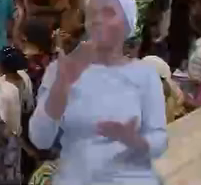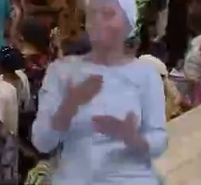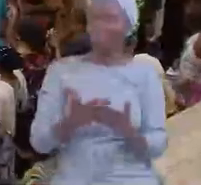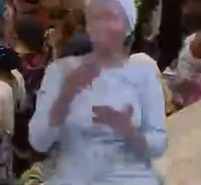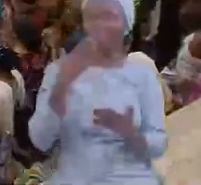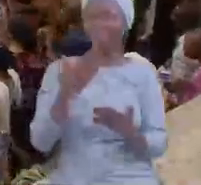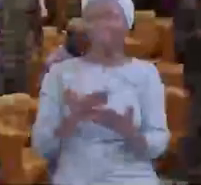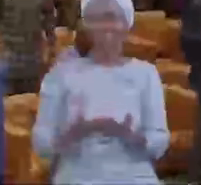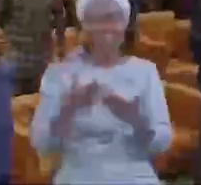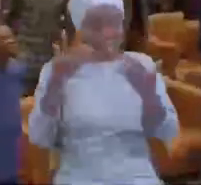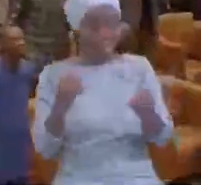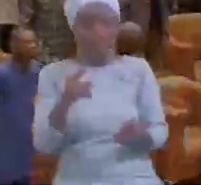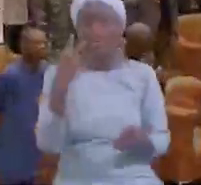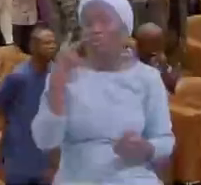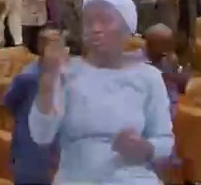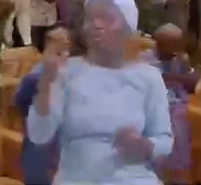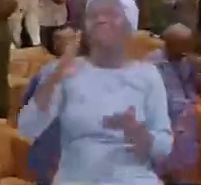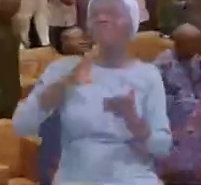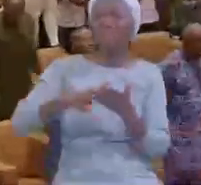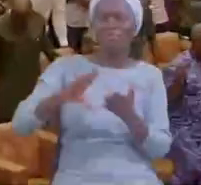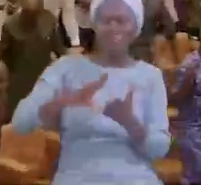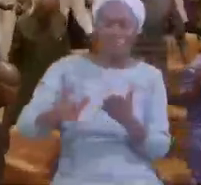Vous voyez le pardon. Vous voyez bien.